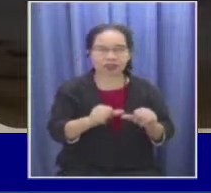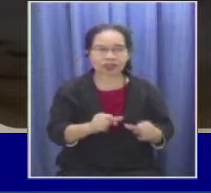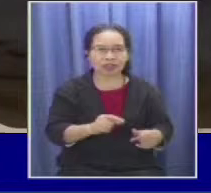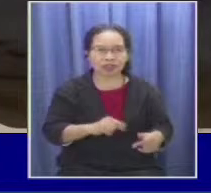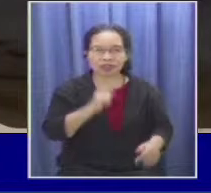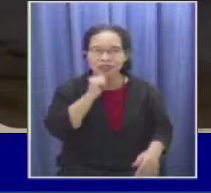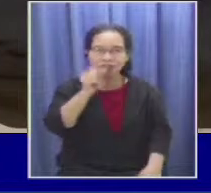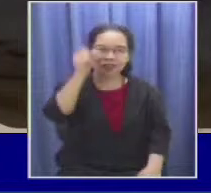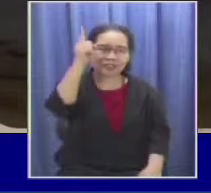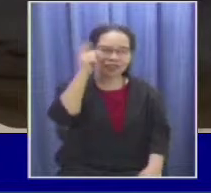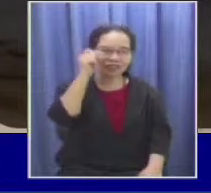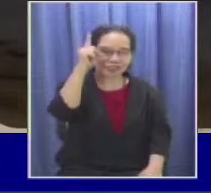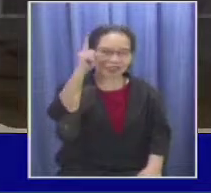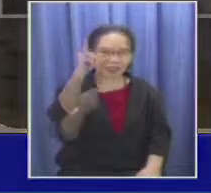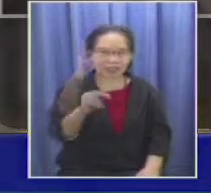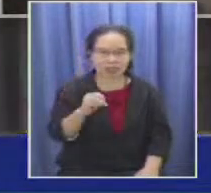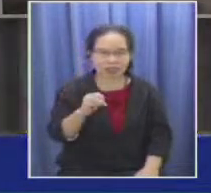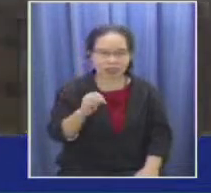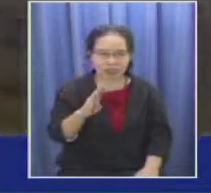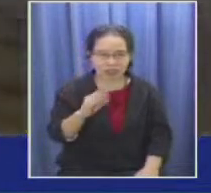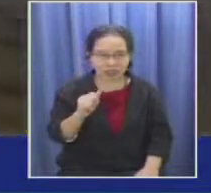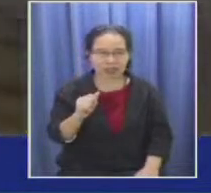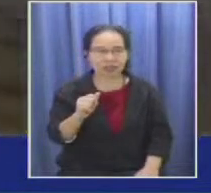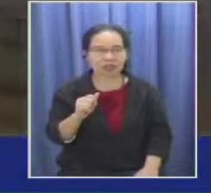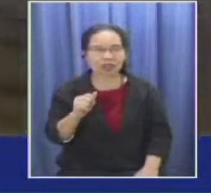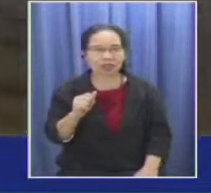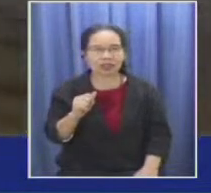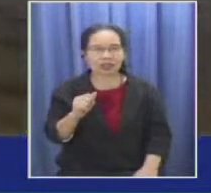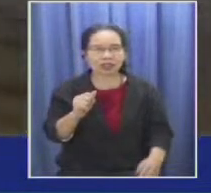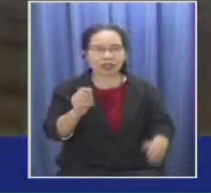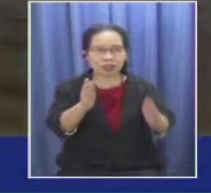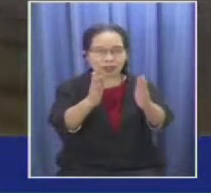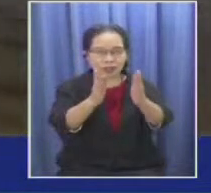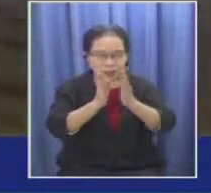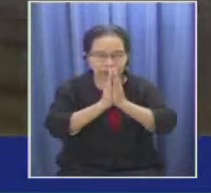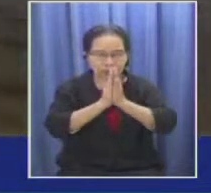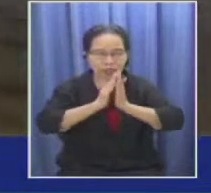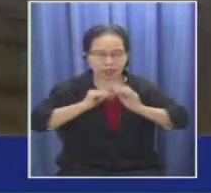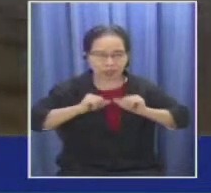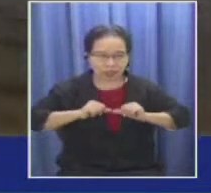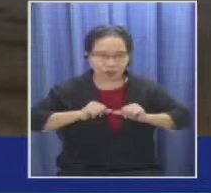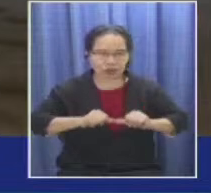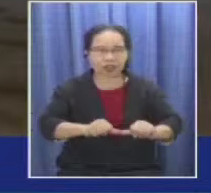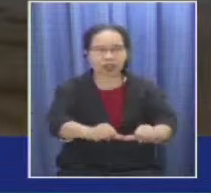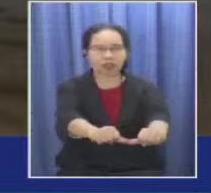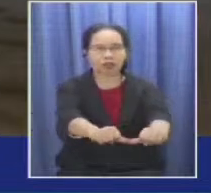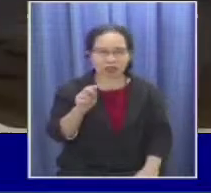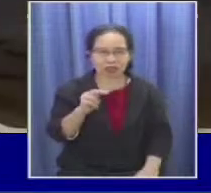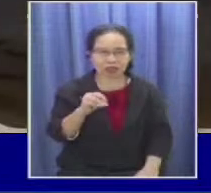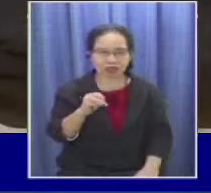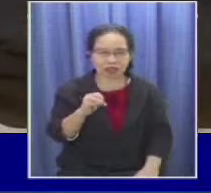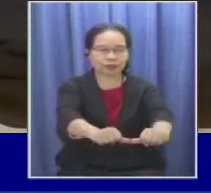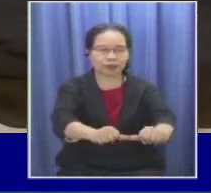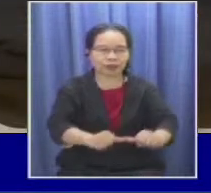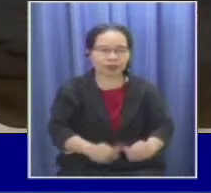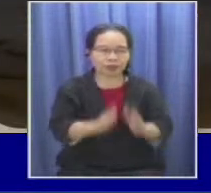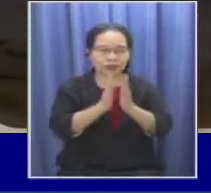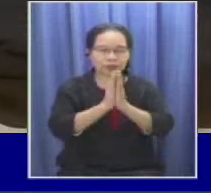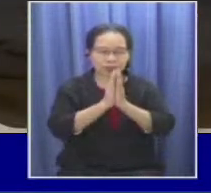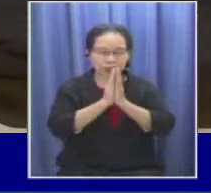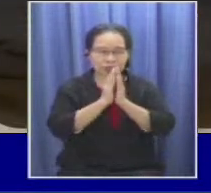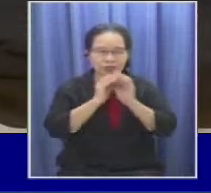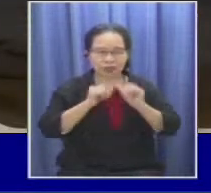yeso ni adeɛ baako a ɛyɛ wonom ye no Venus na wɔn ntia so wɔbɔ mpa ye 40 days